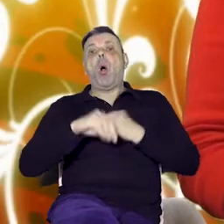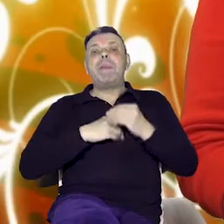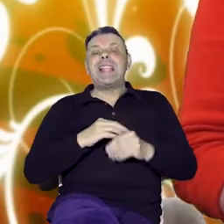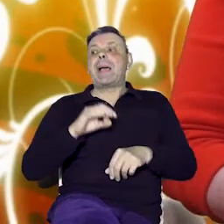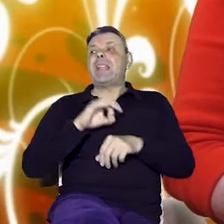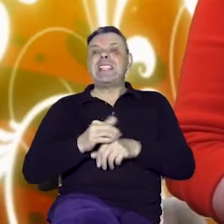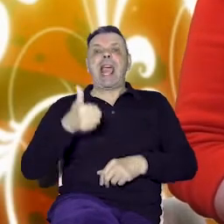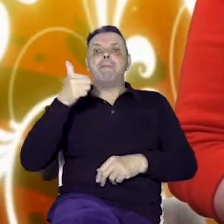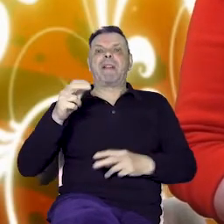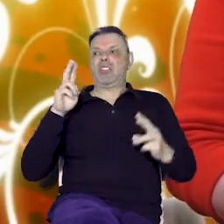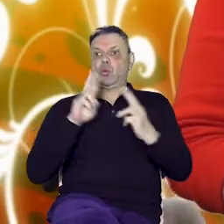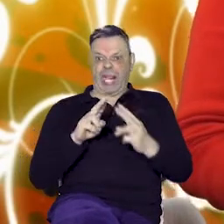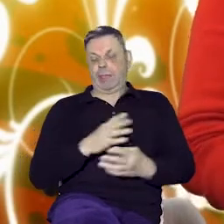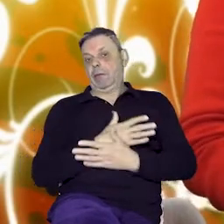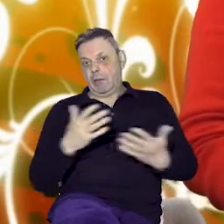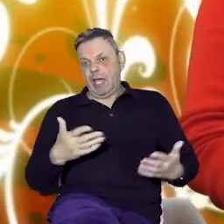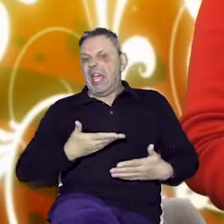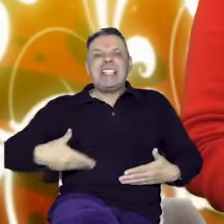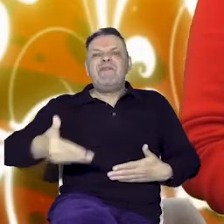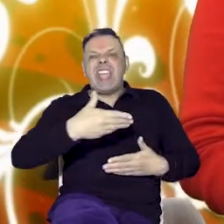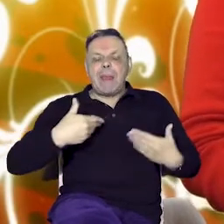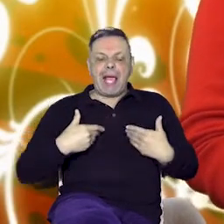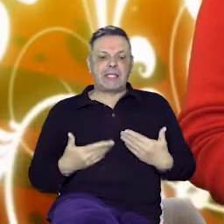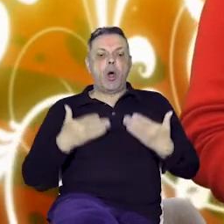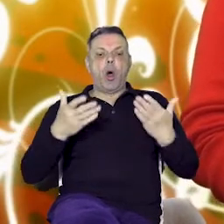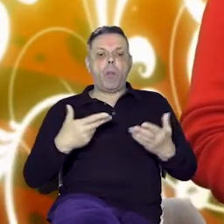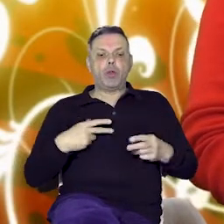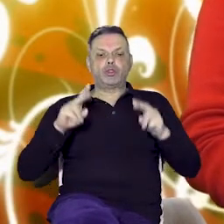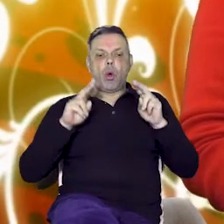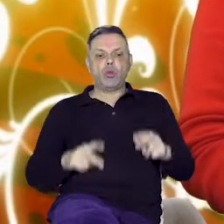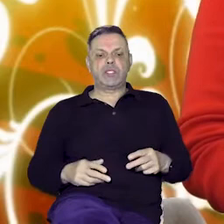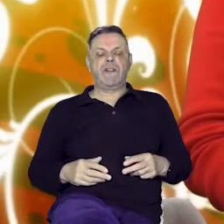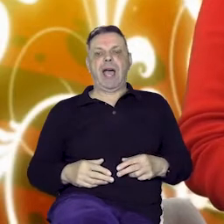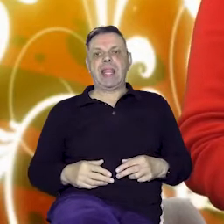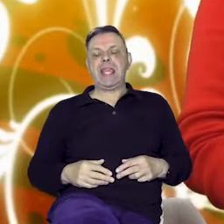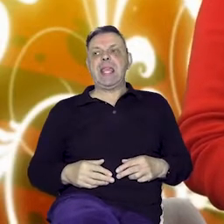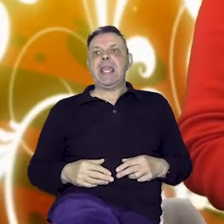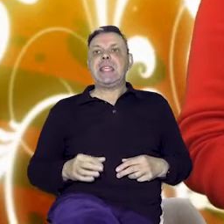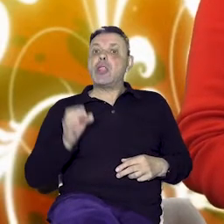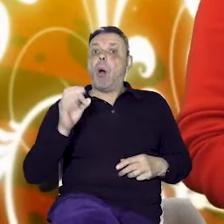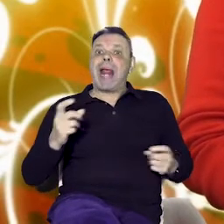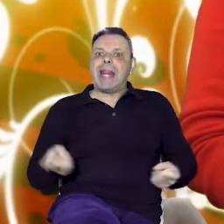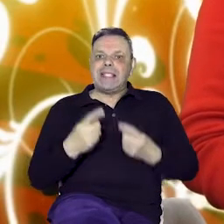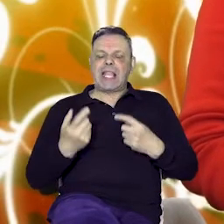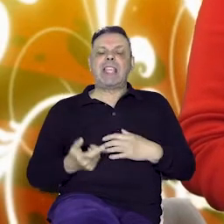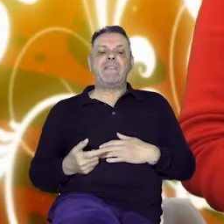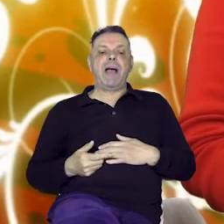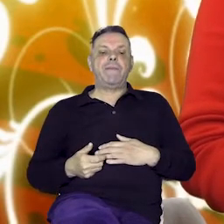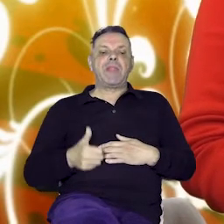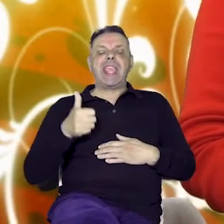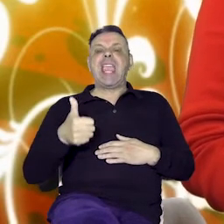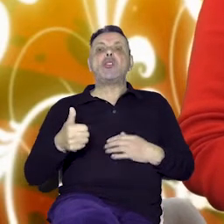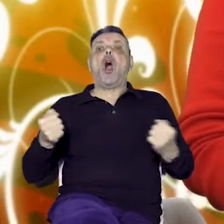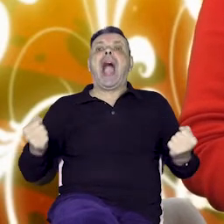susret s medicinom. Svih nas. I ono što je u stvari sjajna inicijativa jest jedno